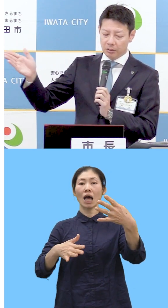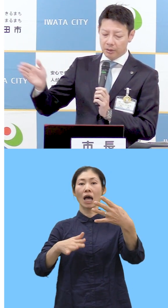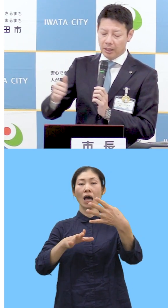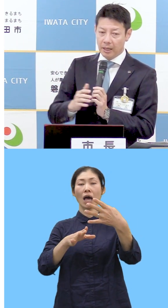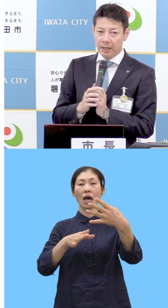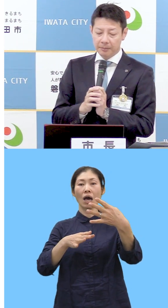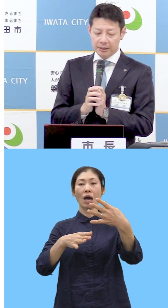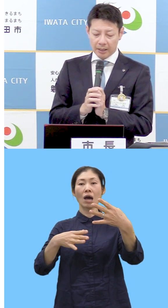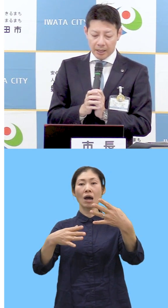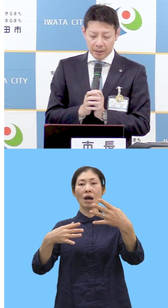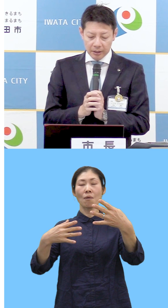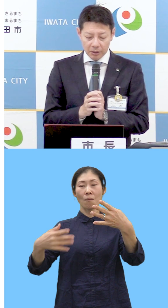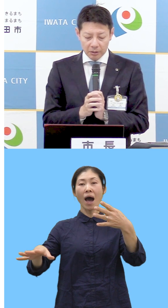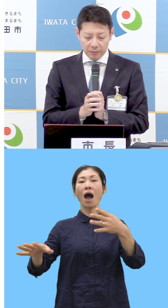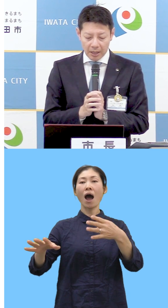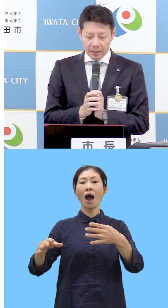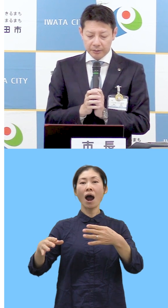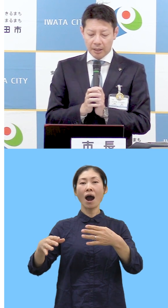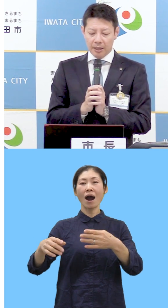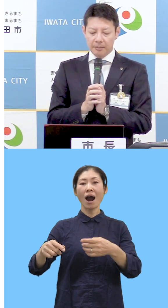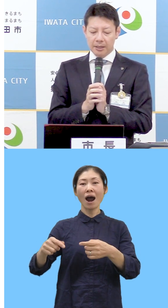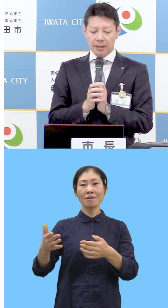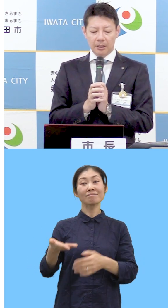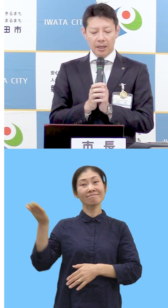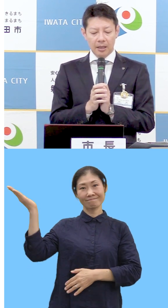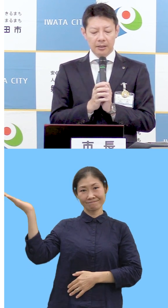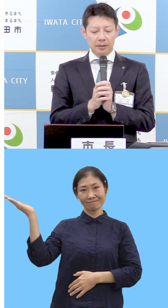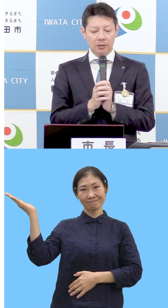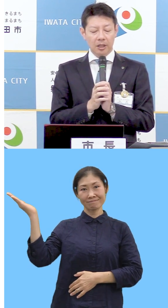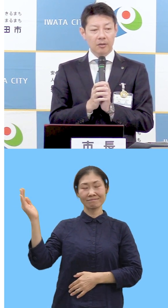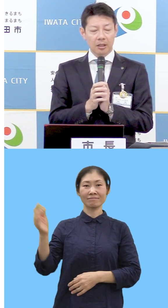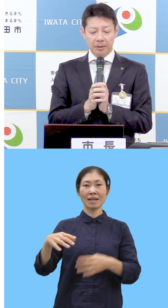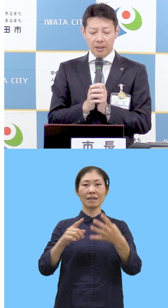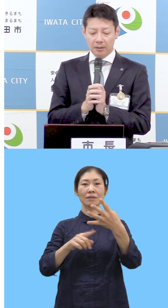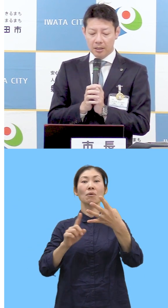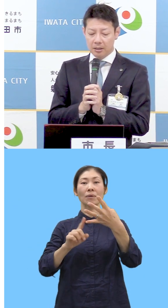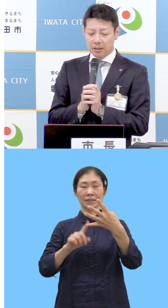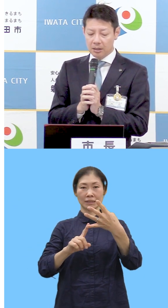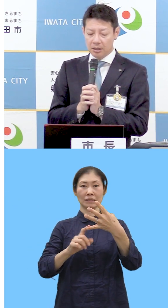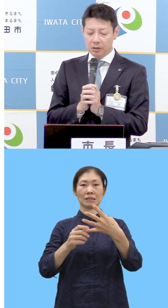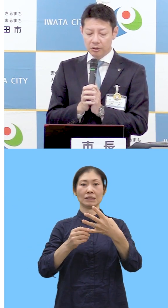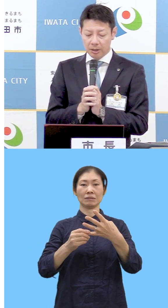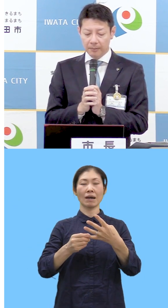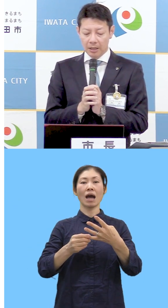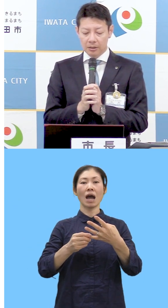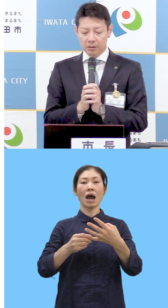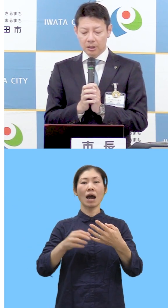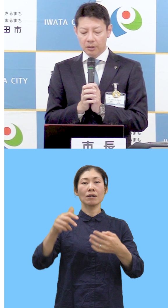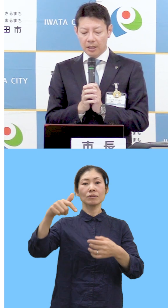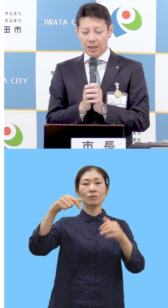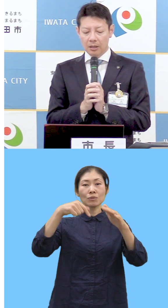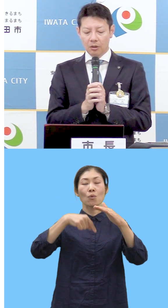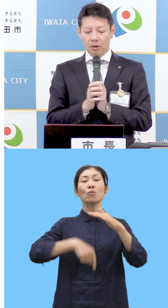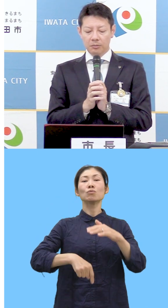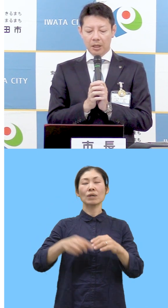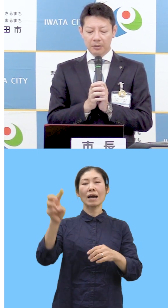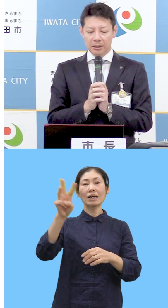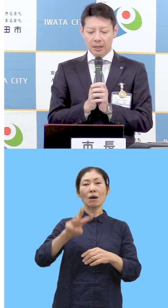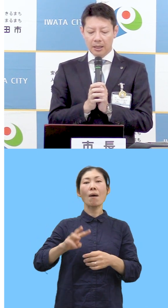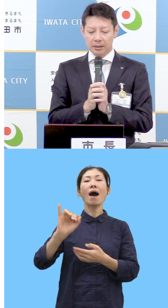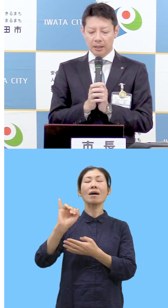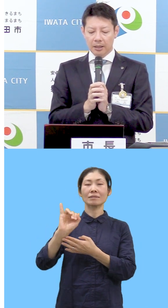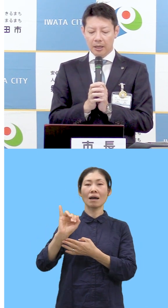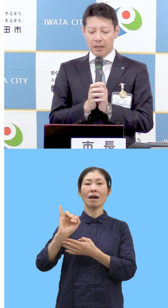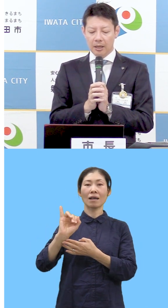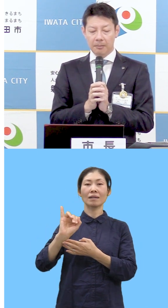資料の通りでありますが、4位は深川舞さんが静岡岩田 PR 大使に就任、そして5位がホームゲーム一